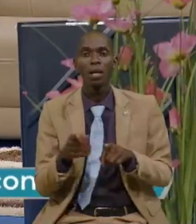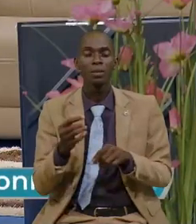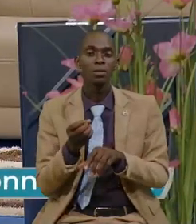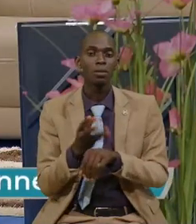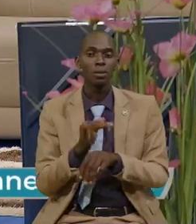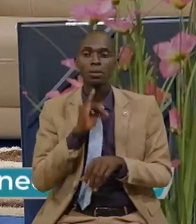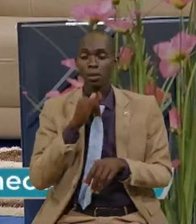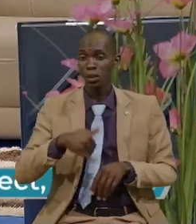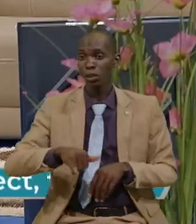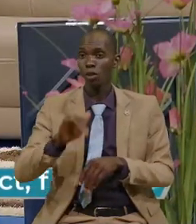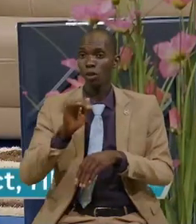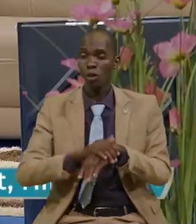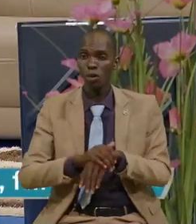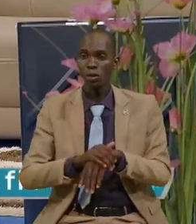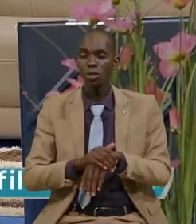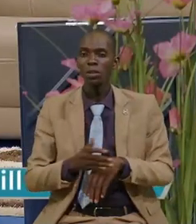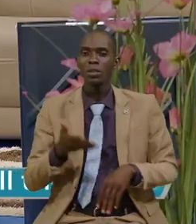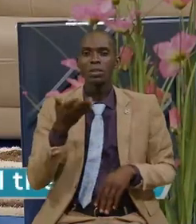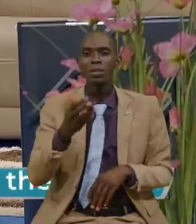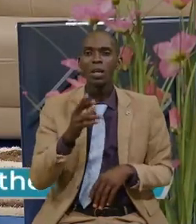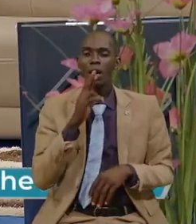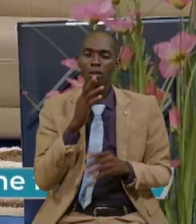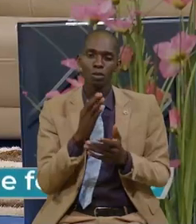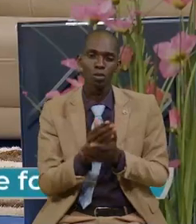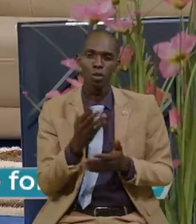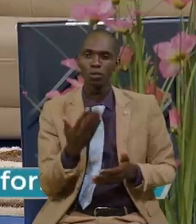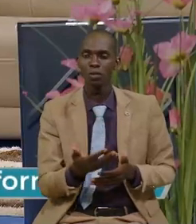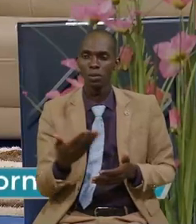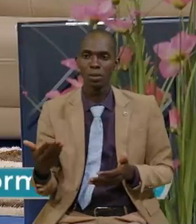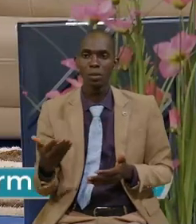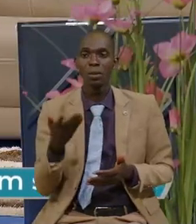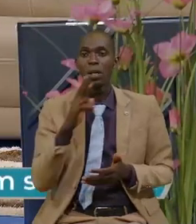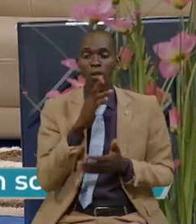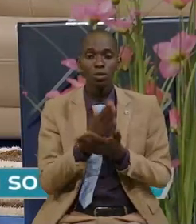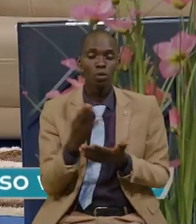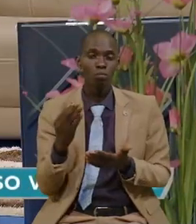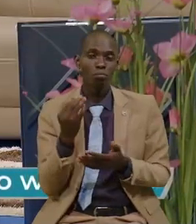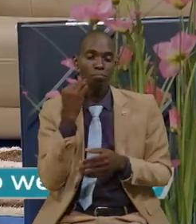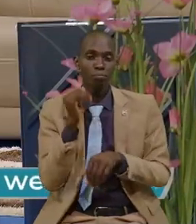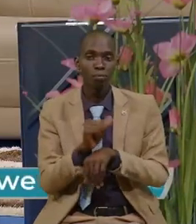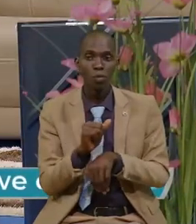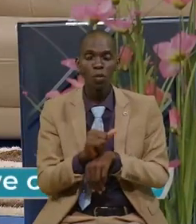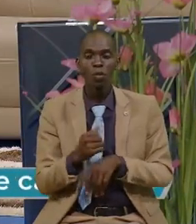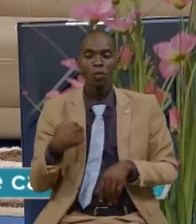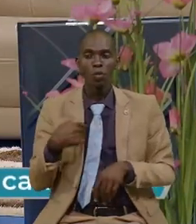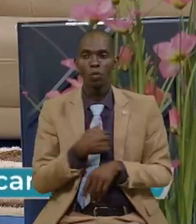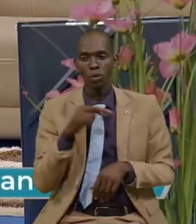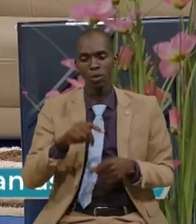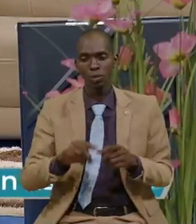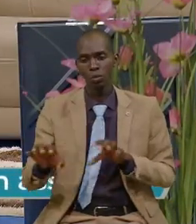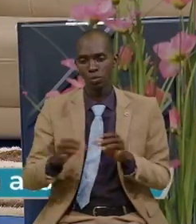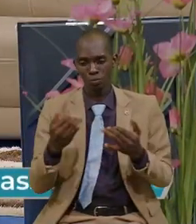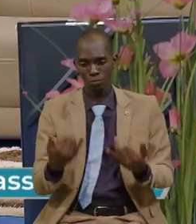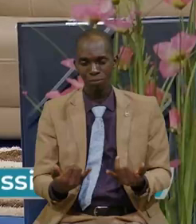Pendant que la session de conseil est en cours, il y a certaines activités ou certains